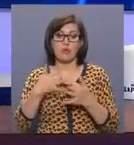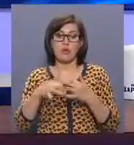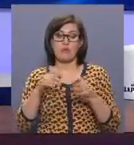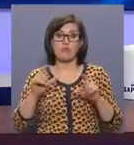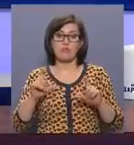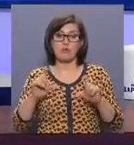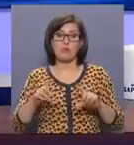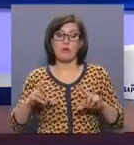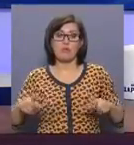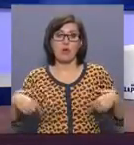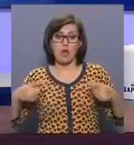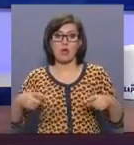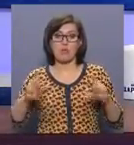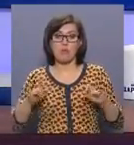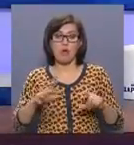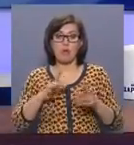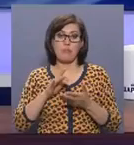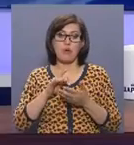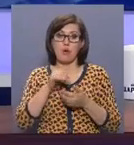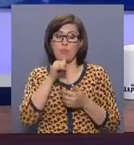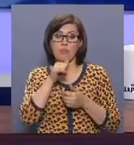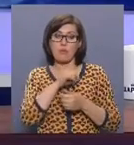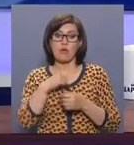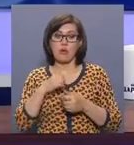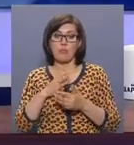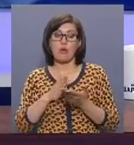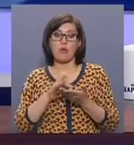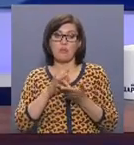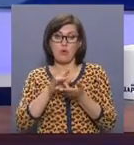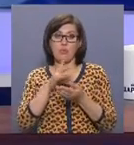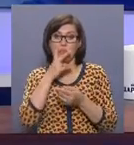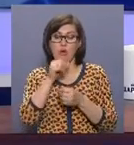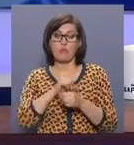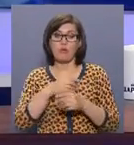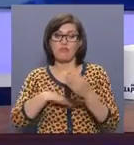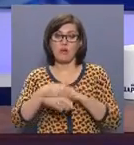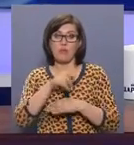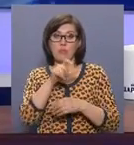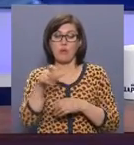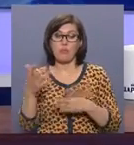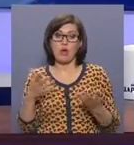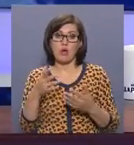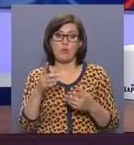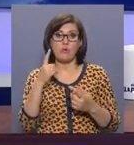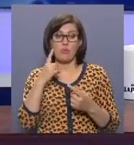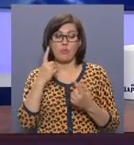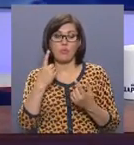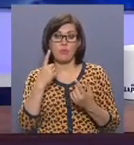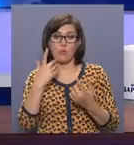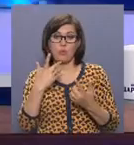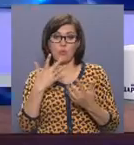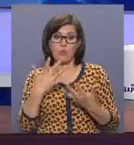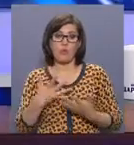отырып, Астанадағы нысандар мен жүргіншілер жолағын кезіп, мүмкіндігі шектеулі жандарға қаншалықты жағдай